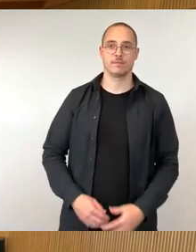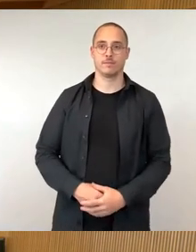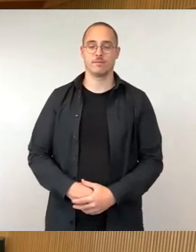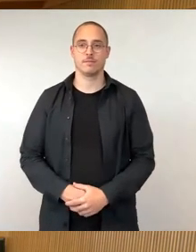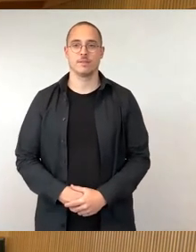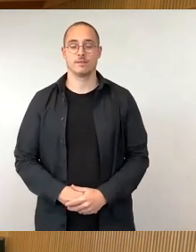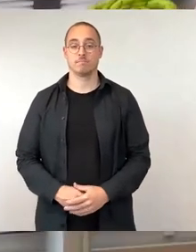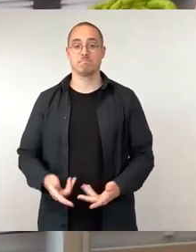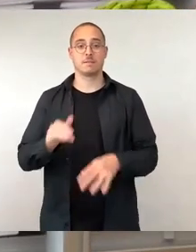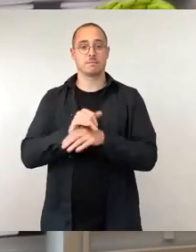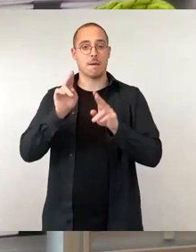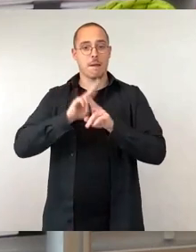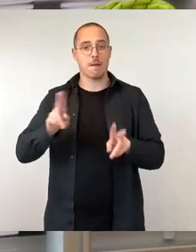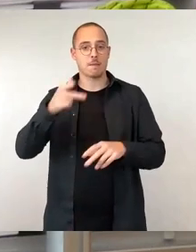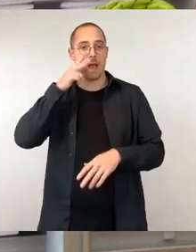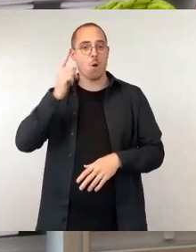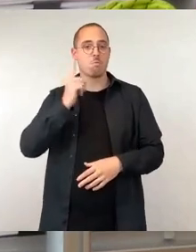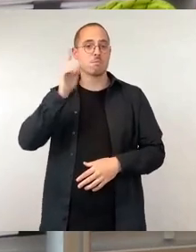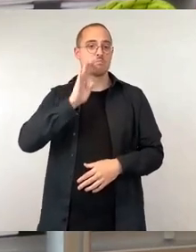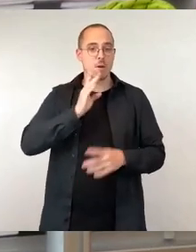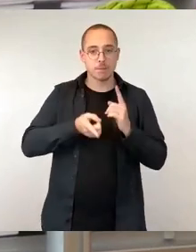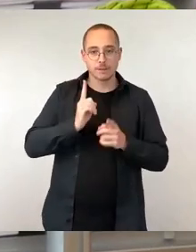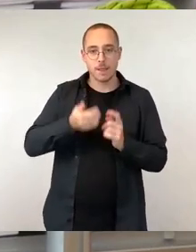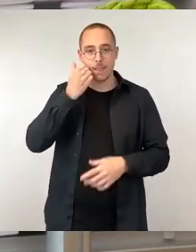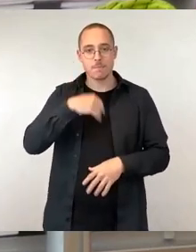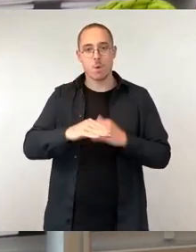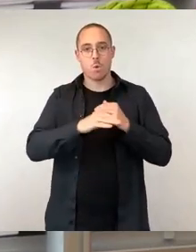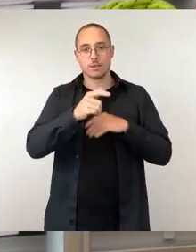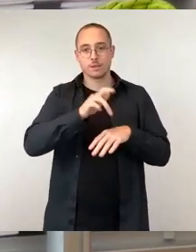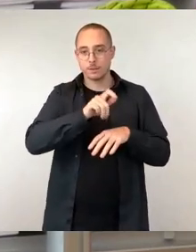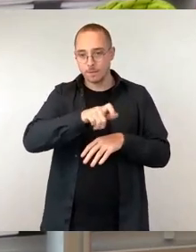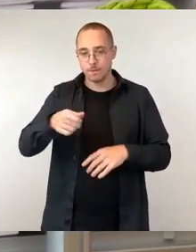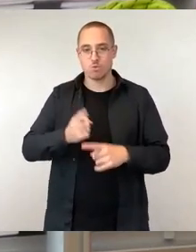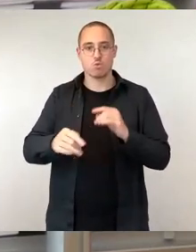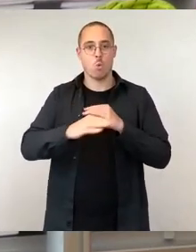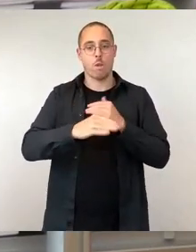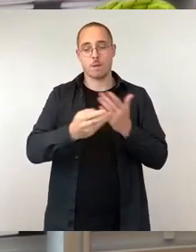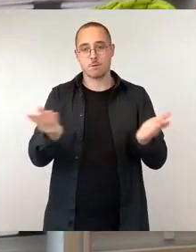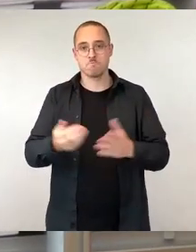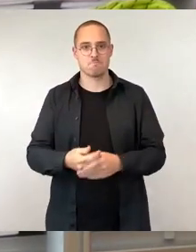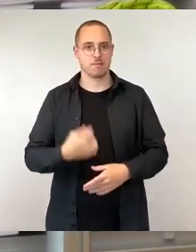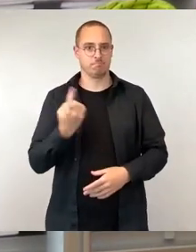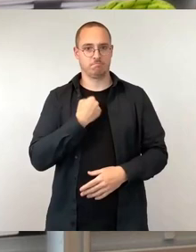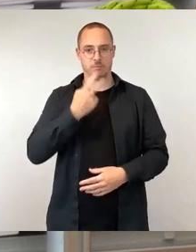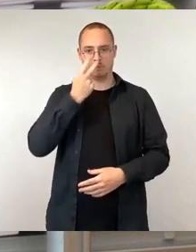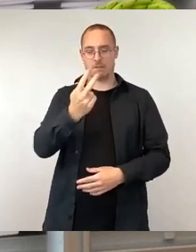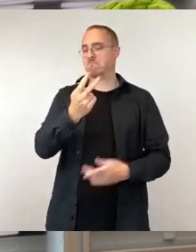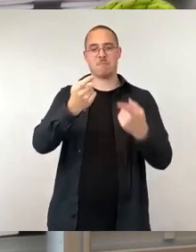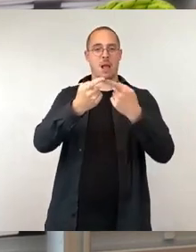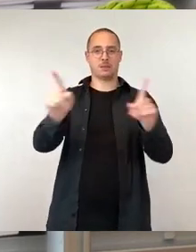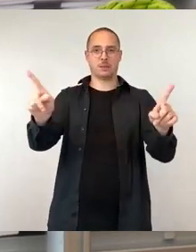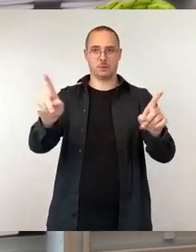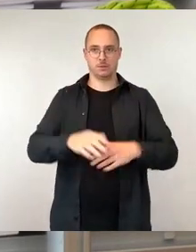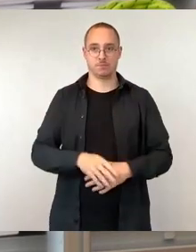Kollegen, wir sehen das natürlich komplett anders. Liebe Frau Frohwieser, wir sind 70 gewählte Stadträte.